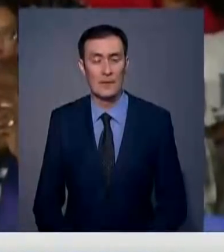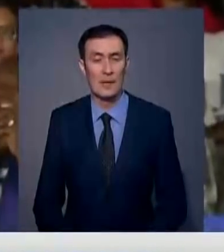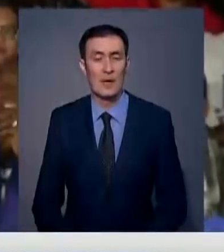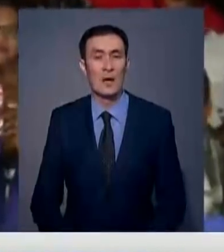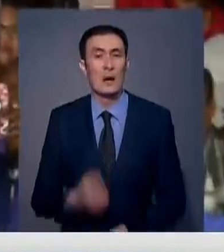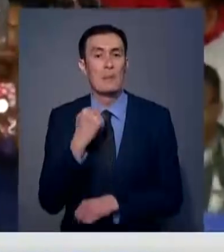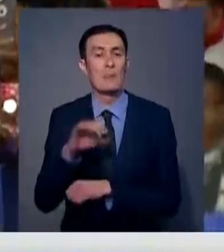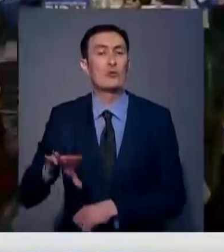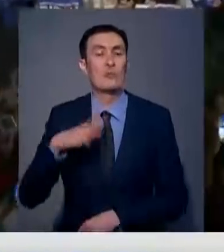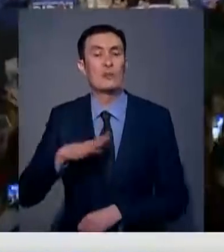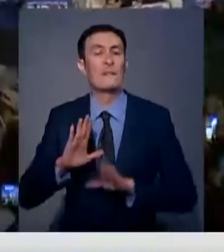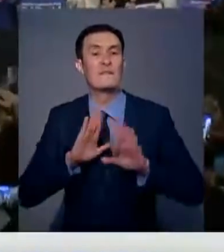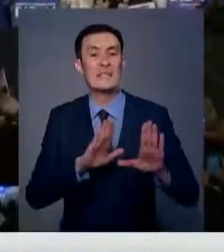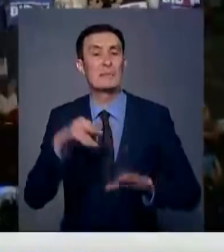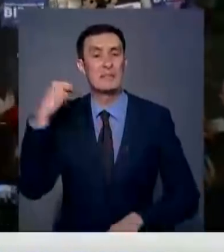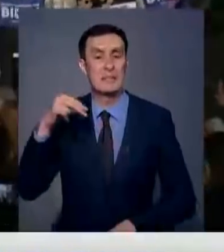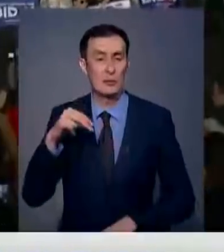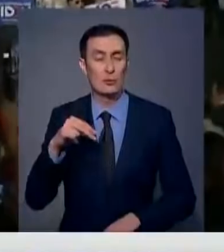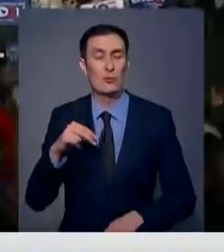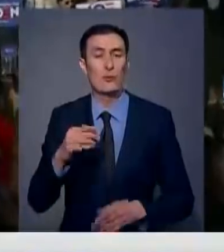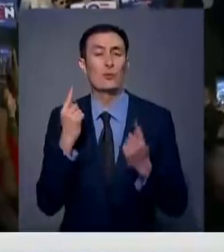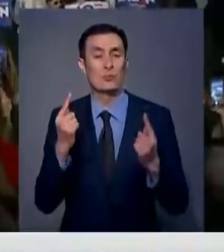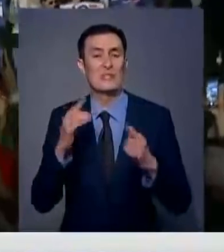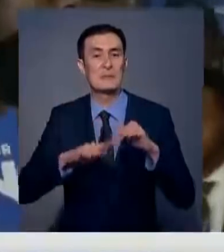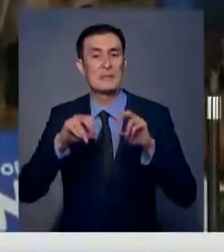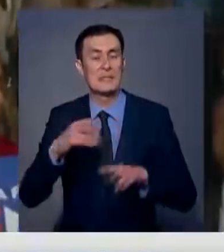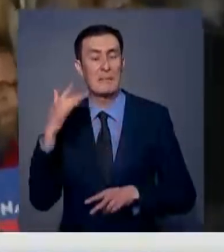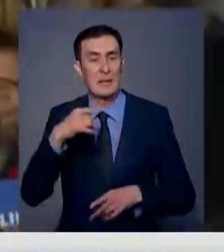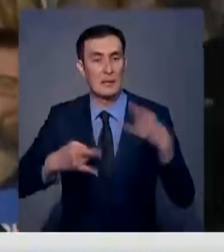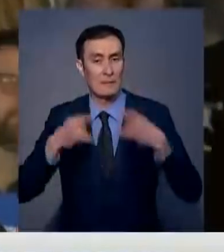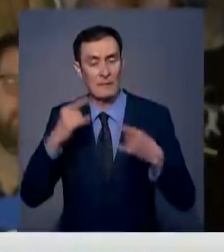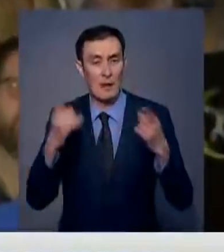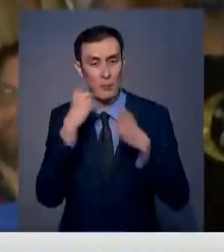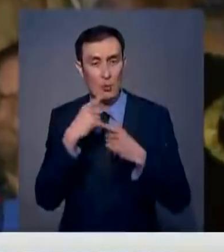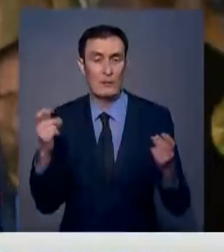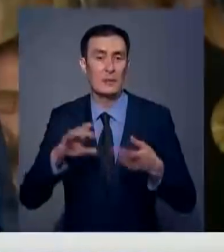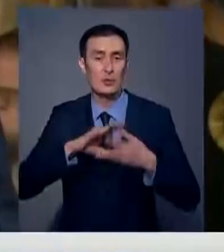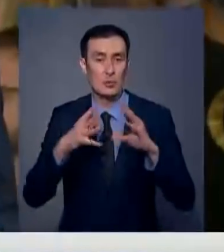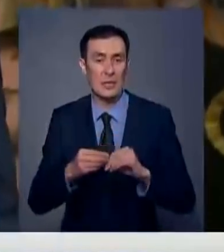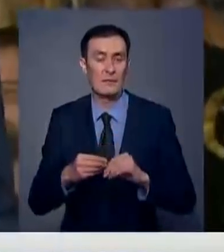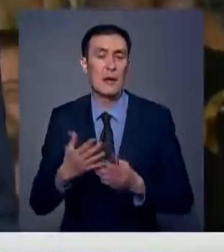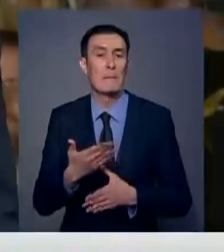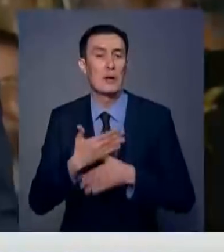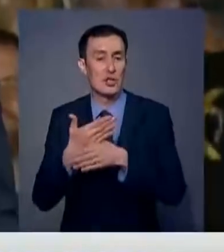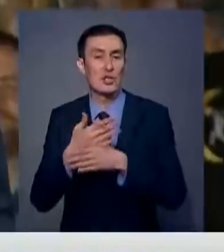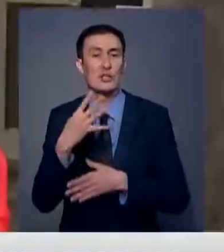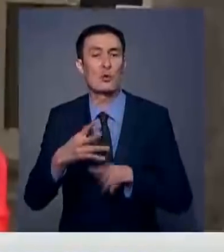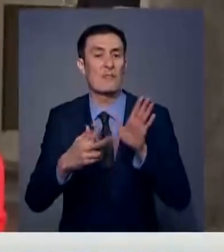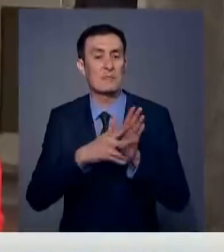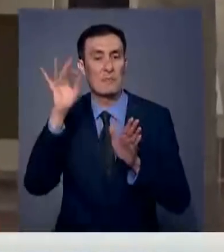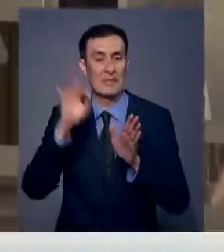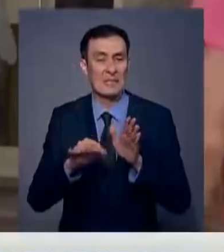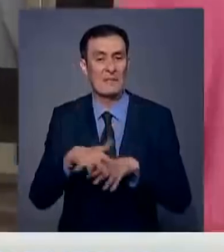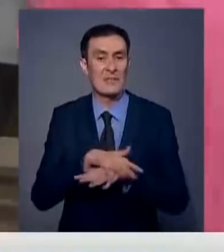Победу бывшему вице-президенту США пророчили ведущие СМИ Америки. Согласно опубликованным результатам, он заручился поддержкой